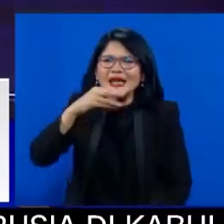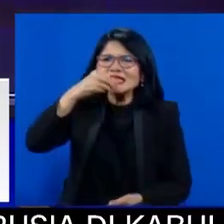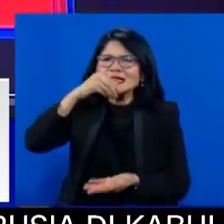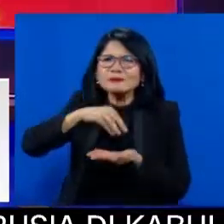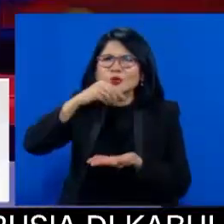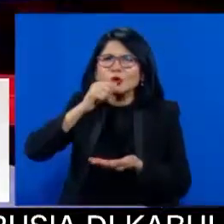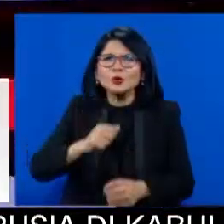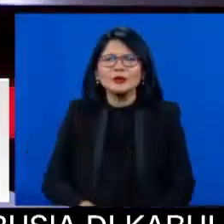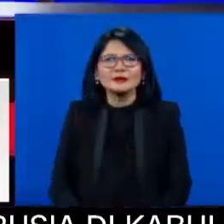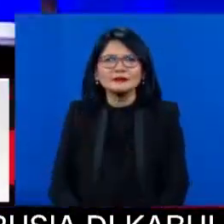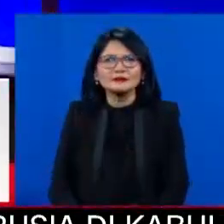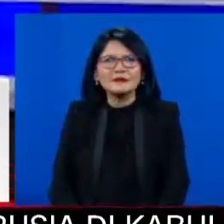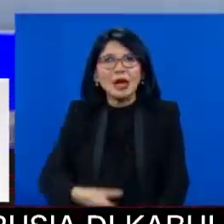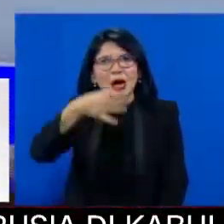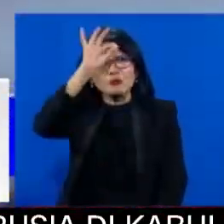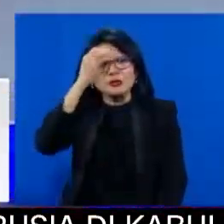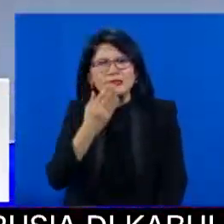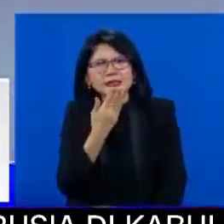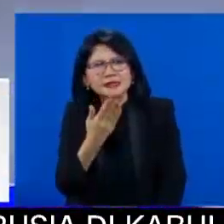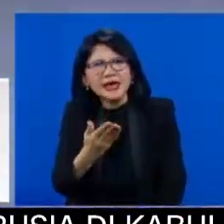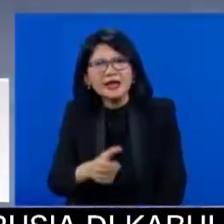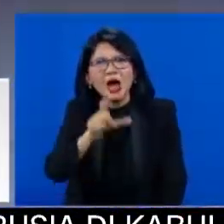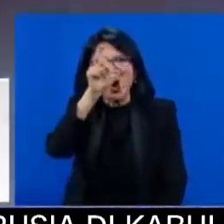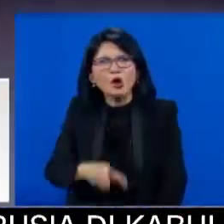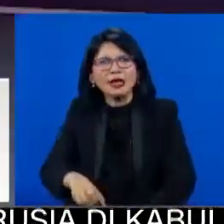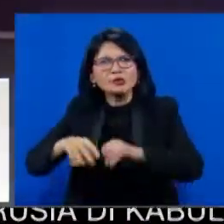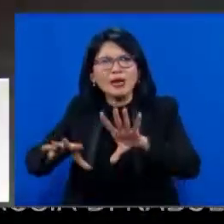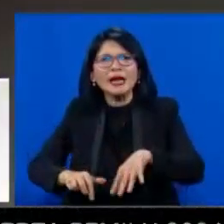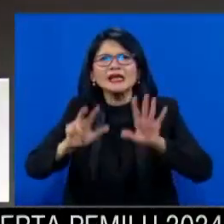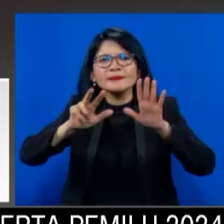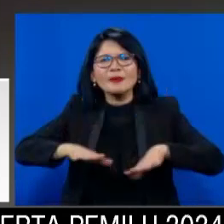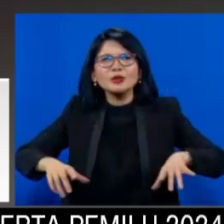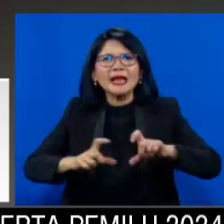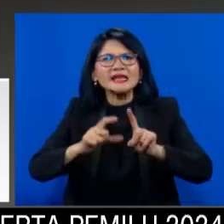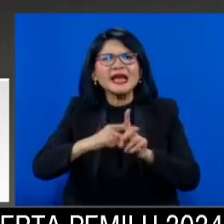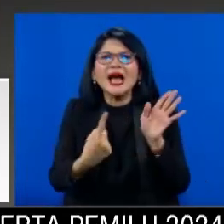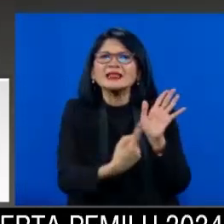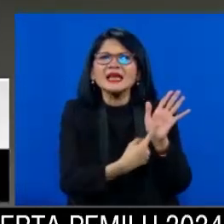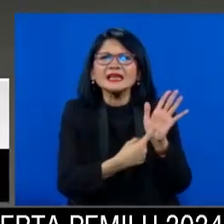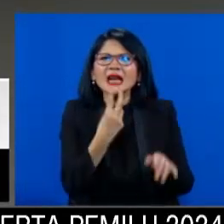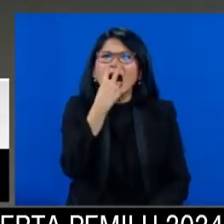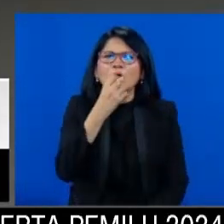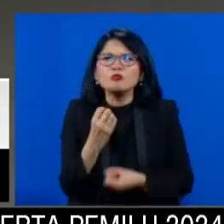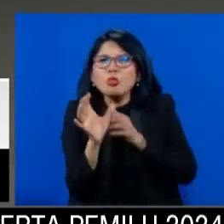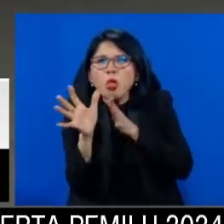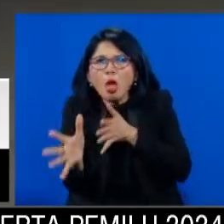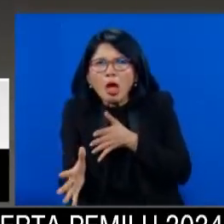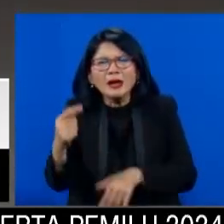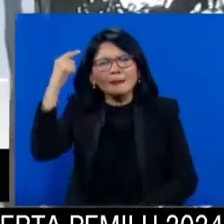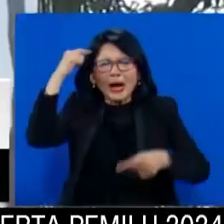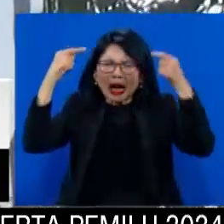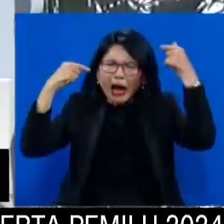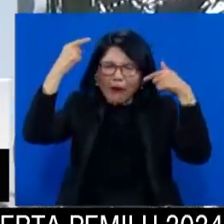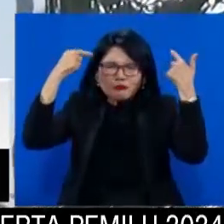dari penjual permen. 9 siswa sekolah dasar ini mengalami gejala keracunan seperti muntah dan kepala pusing